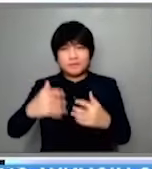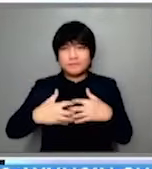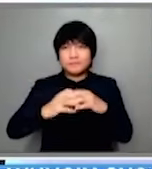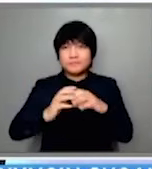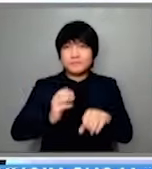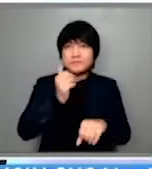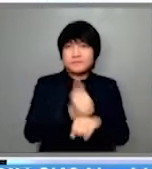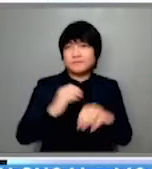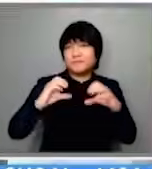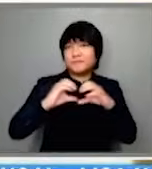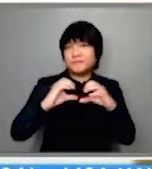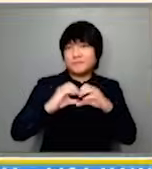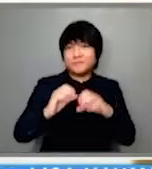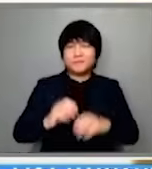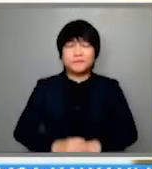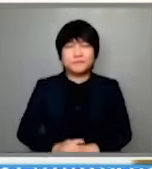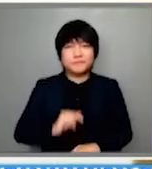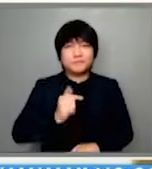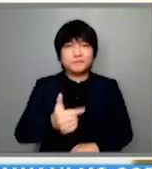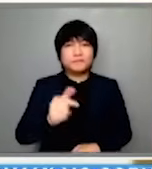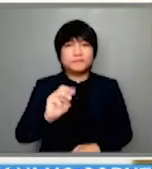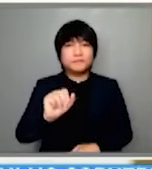ni Marie Zumali.